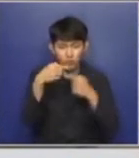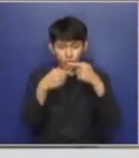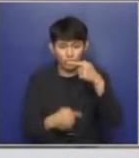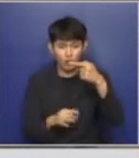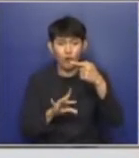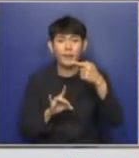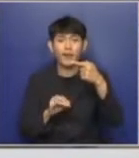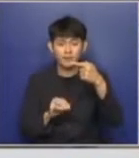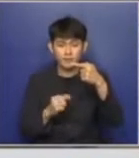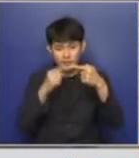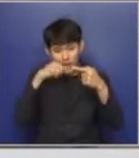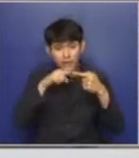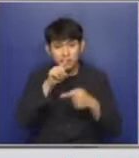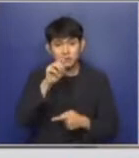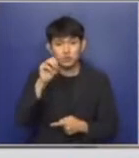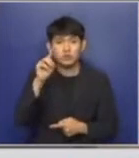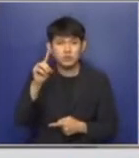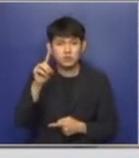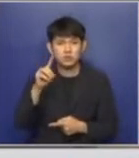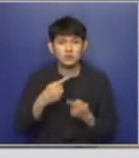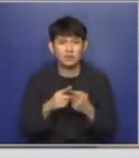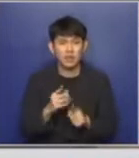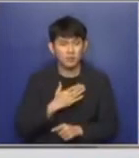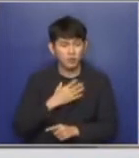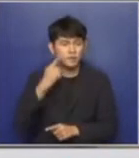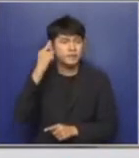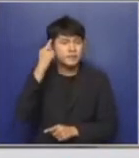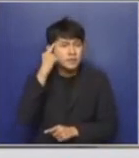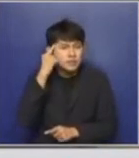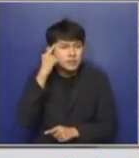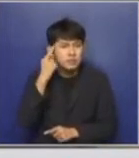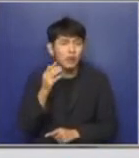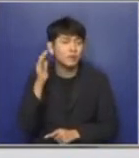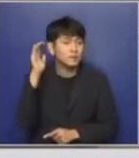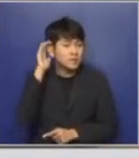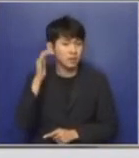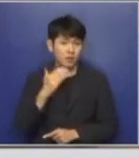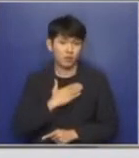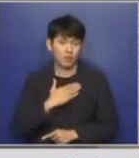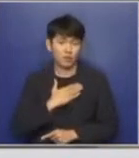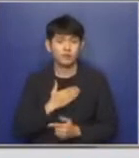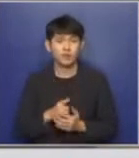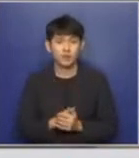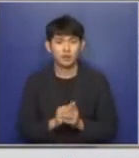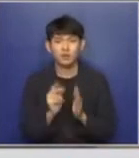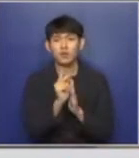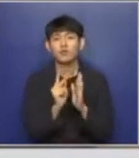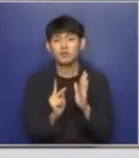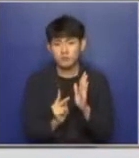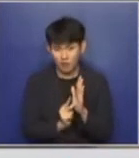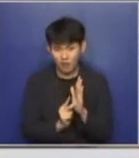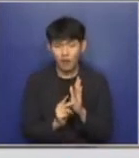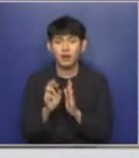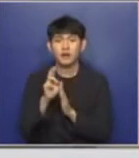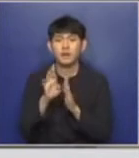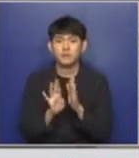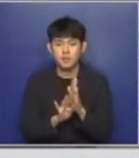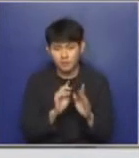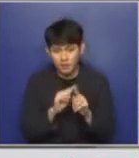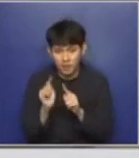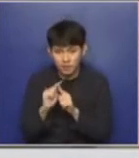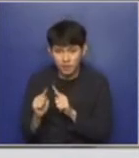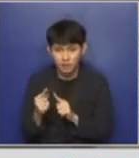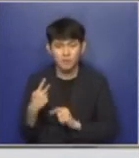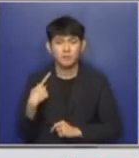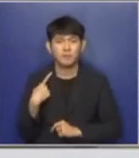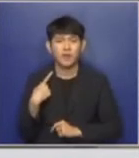ผมบอกว่าสิ่งที่ผมคิดและความเชื่อของผมก็คือก กฎหมายและระเบียบอะไรต่างๆเอื้